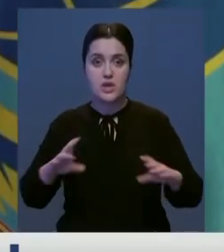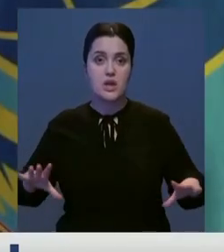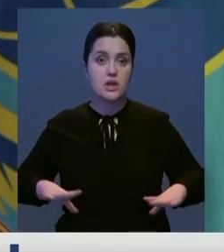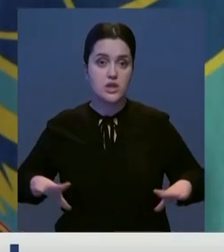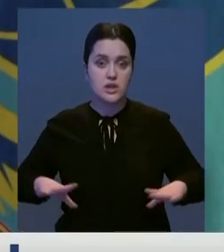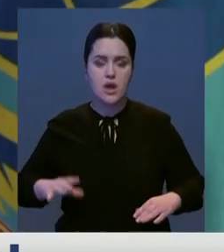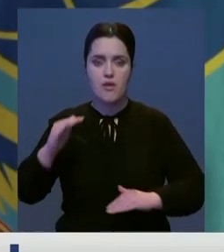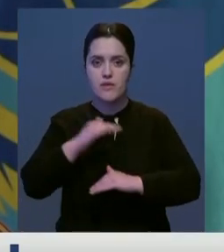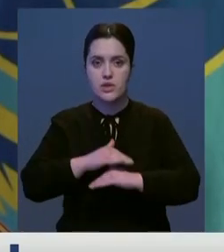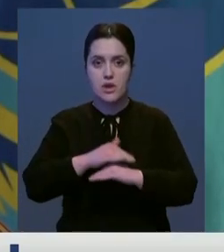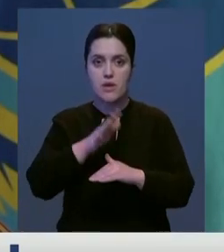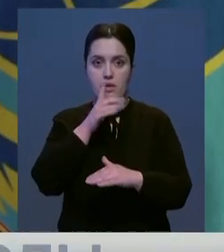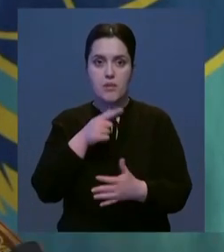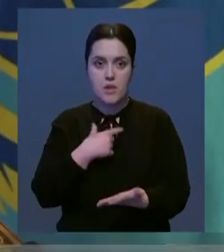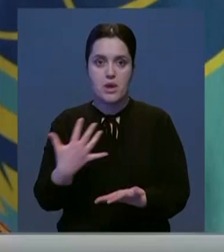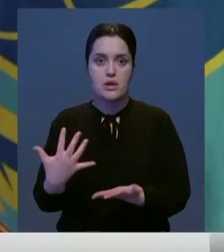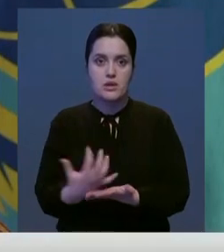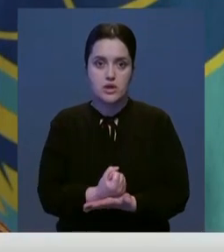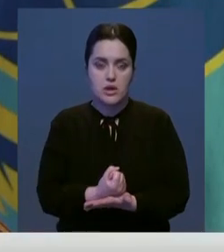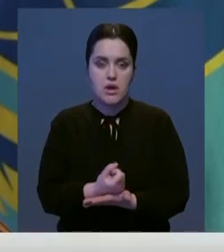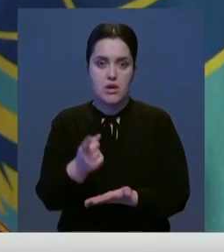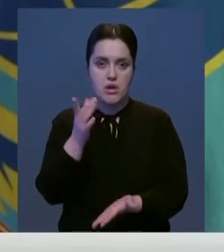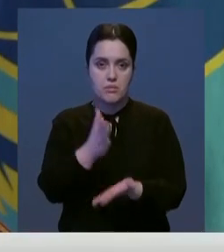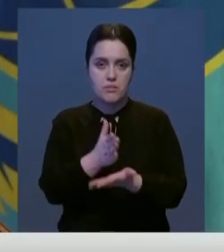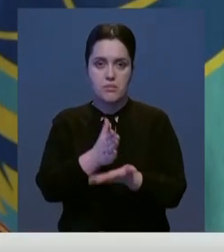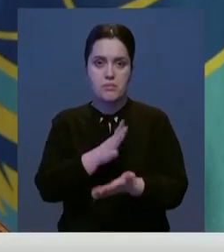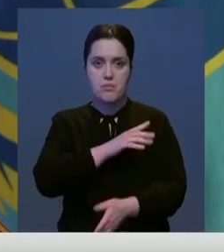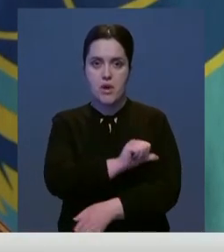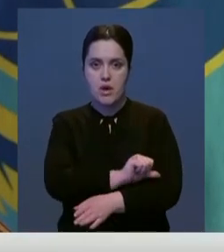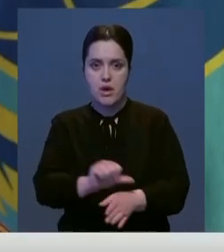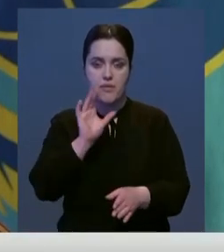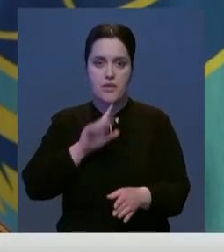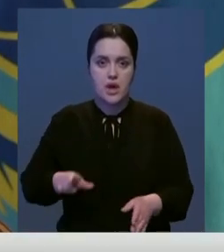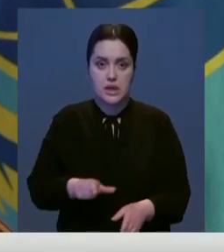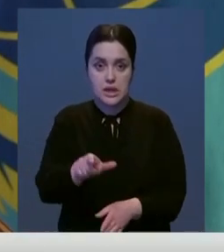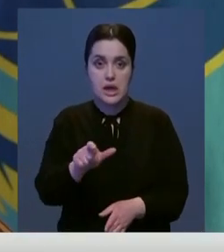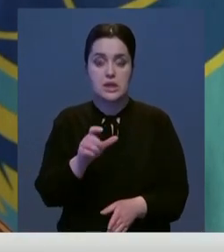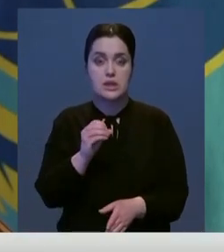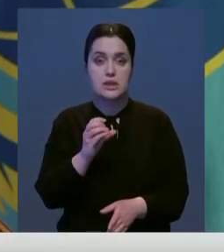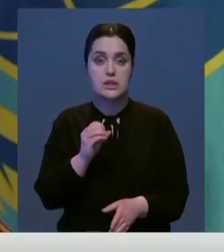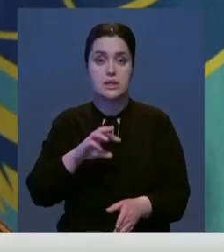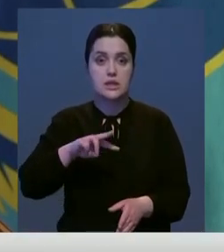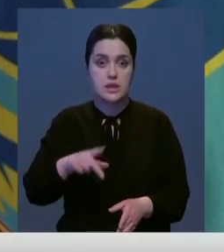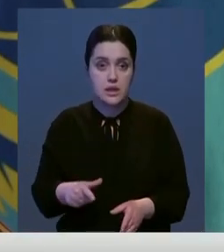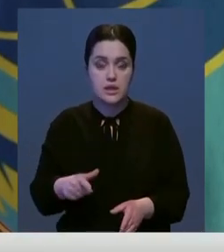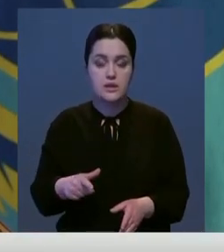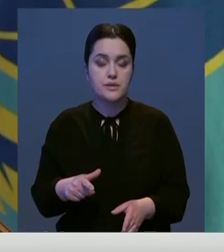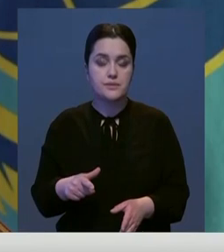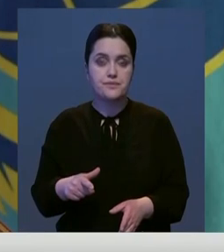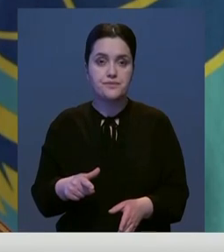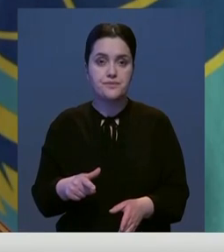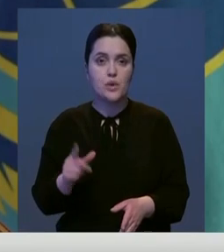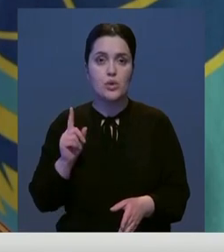время мы нашли их, движущихся вдоль береговой линии реки Исиль. Вот.